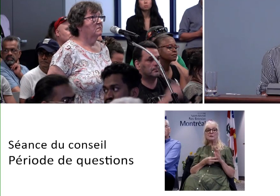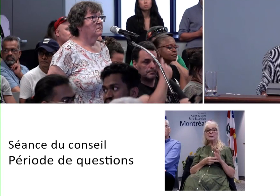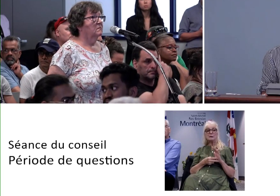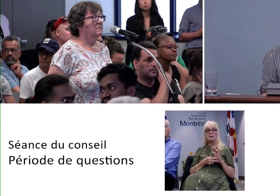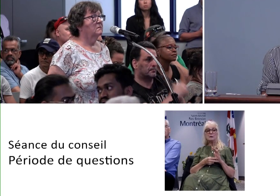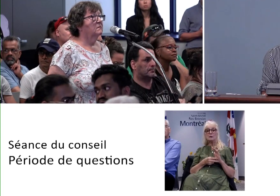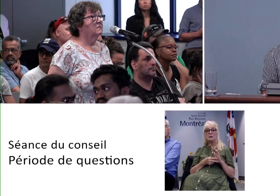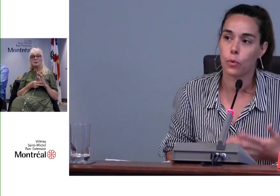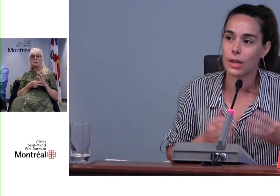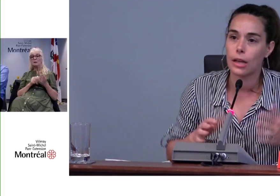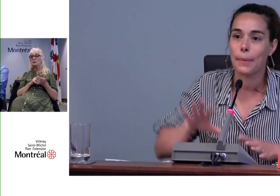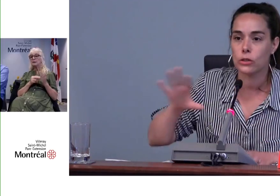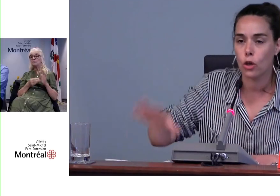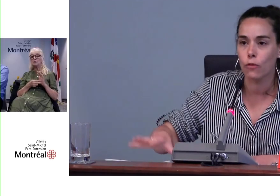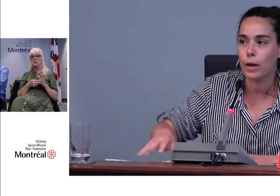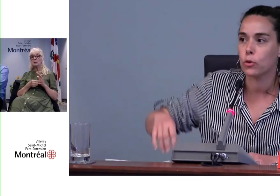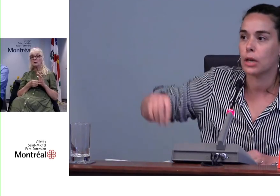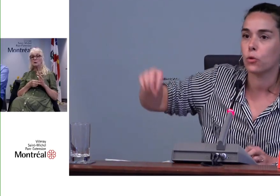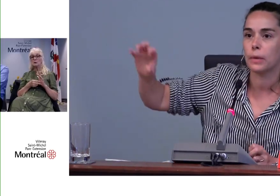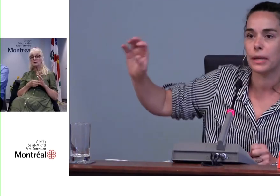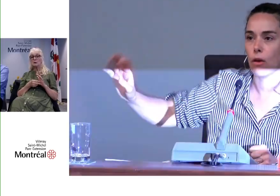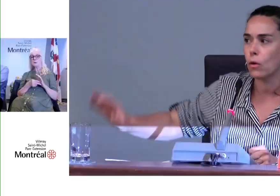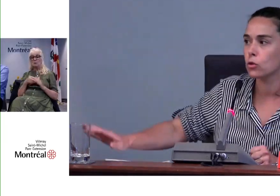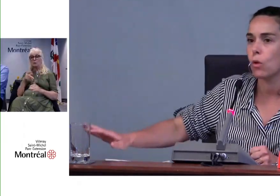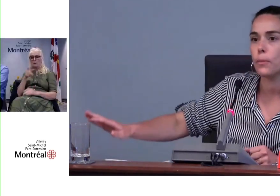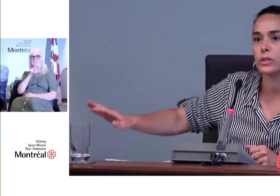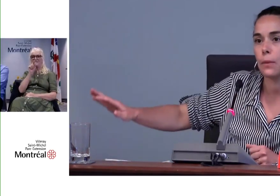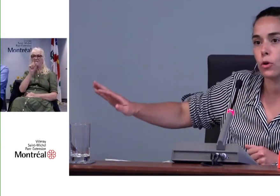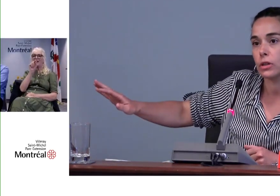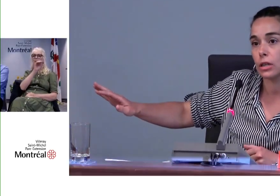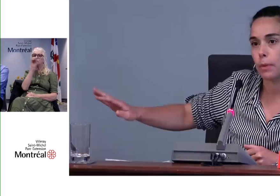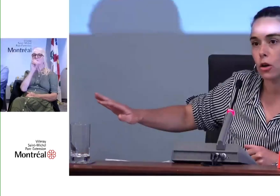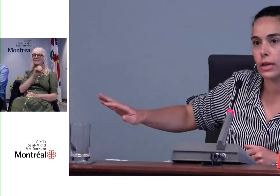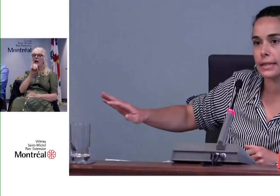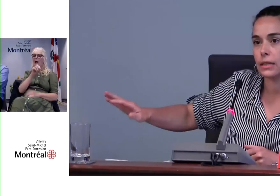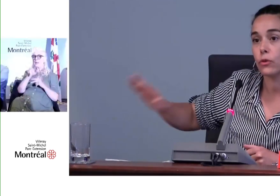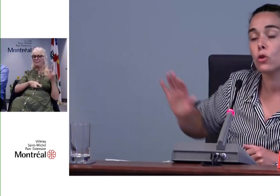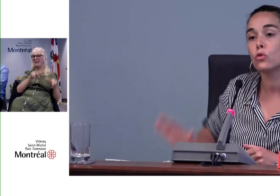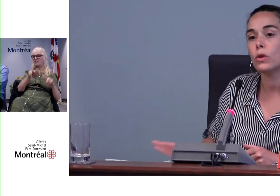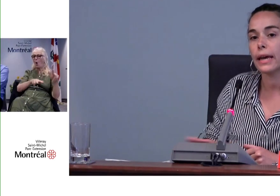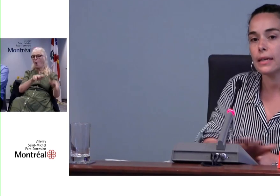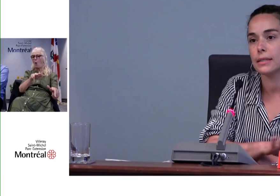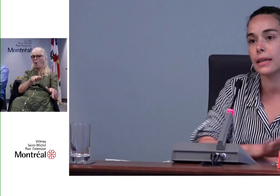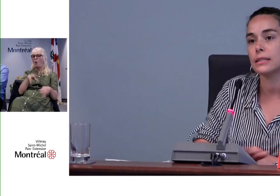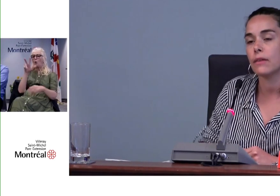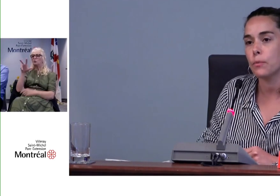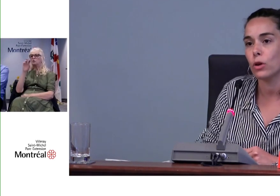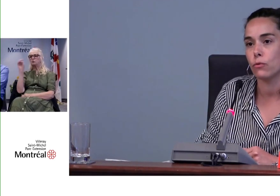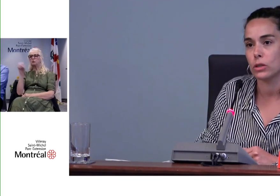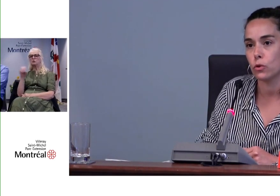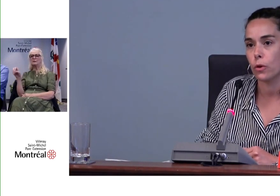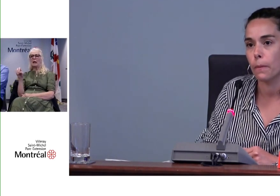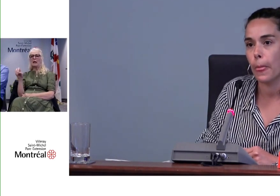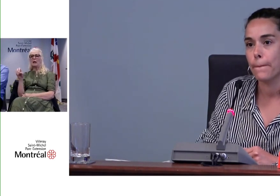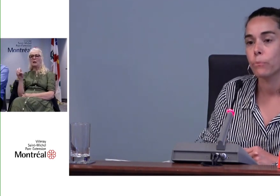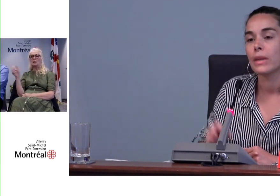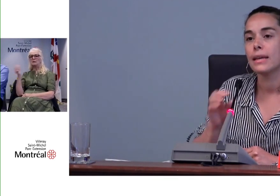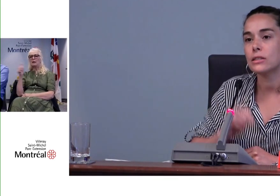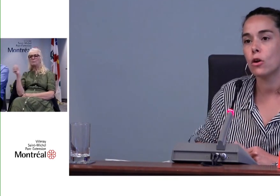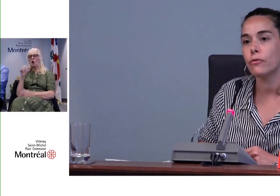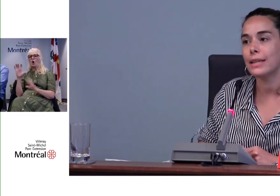80 pour après il y a 20 % pour les piétons à 3 % pour le transport collectif tout le reste c'est réservé pour les voitures